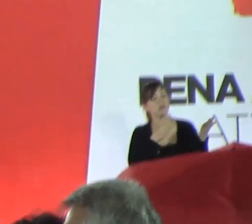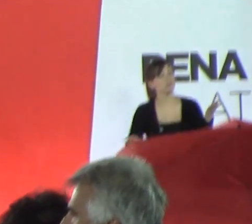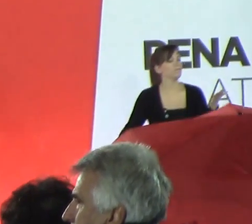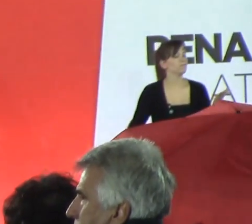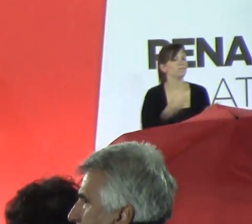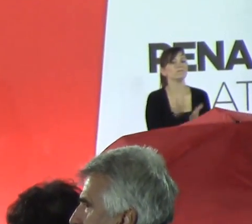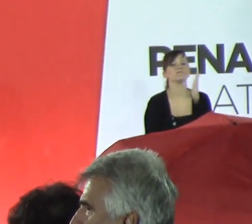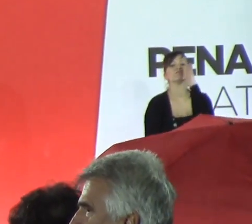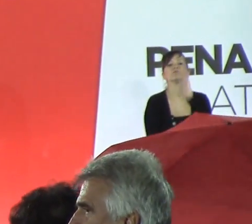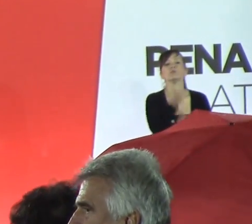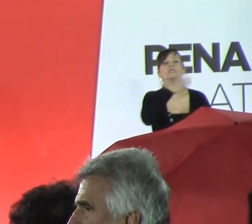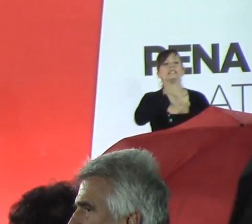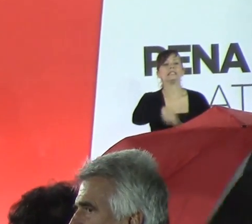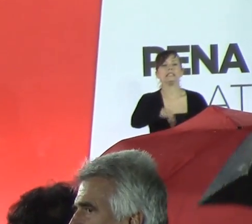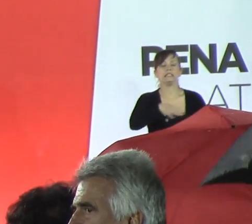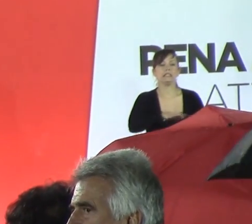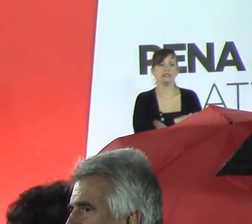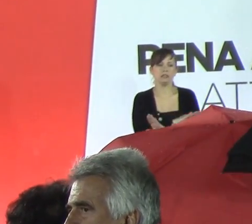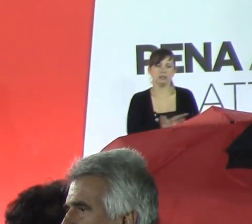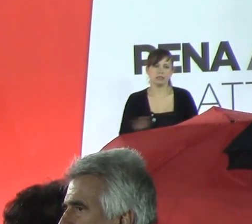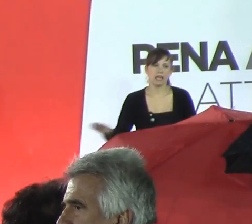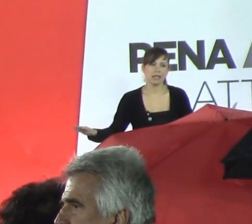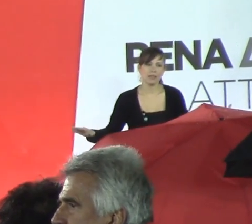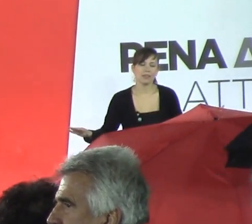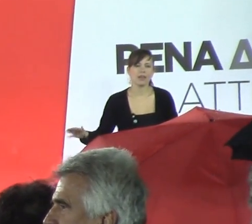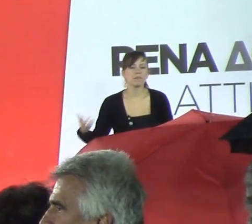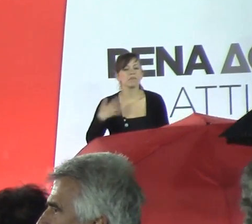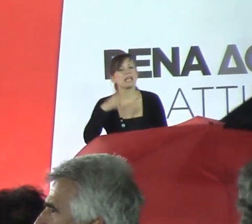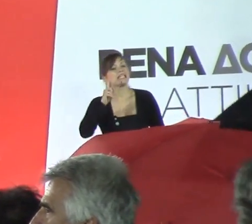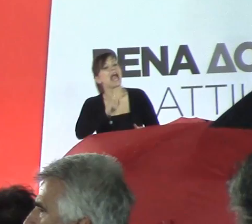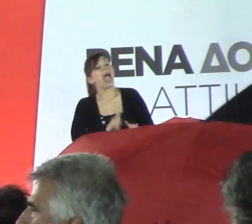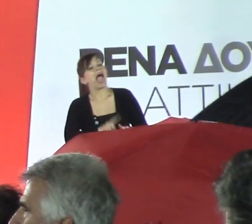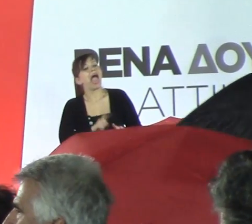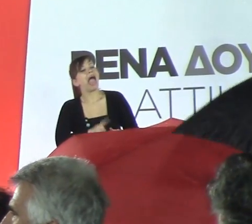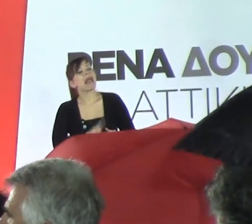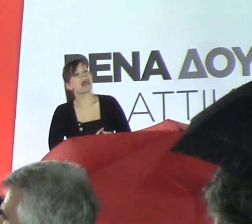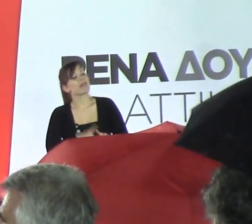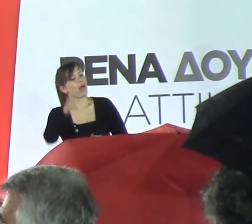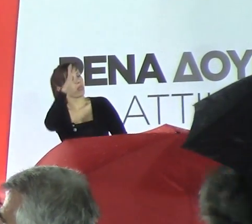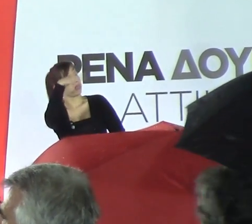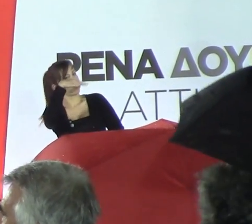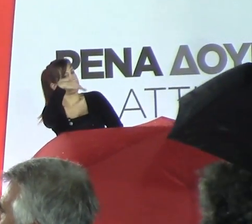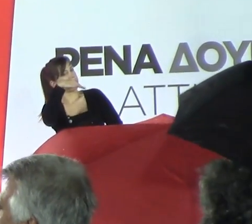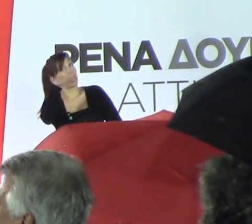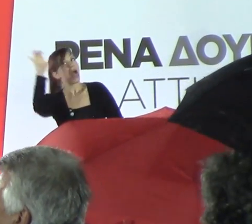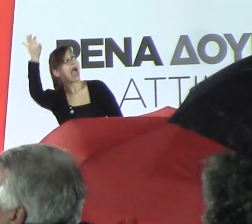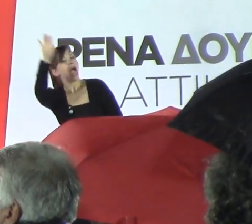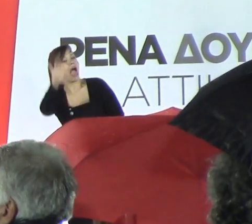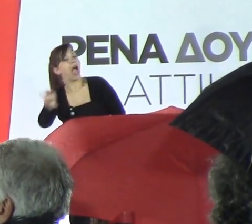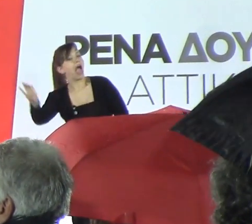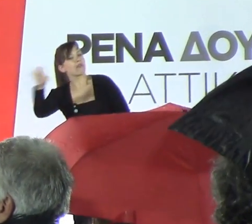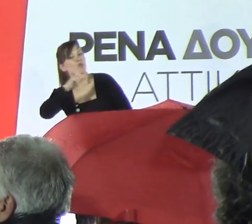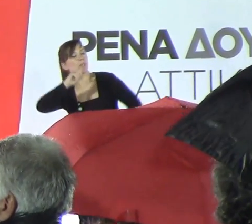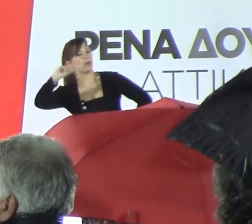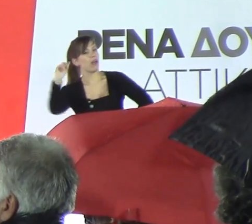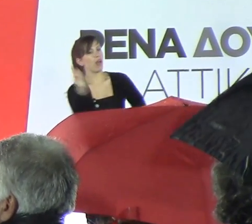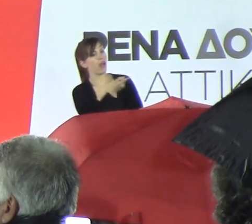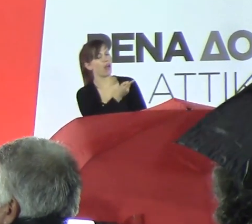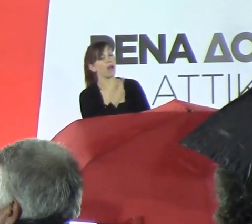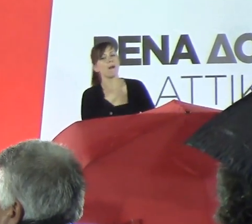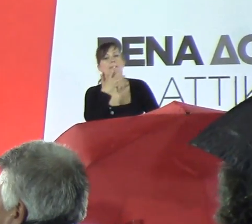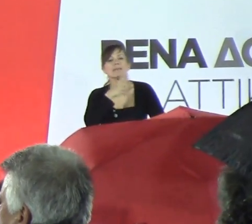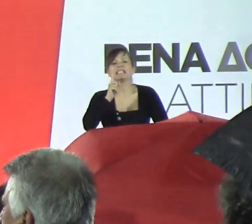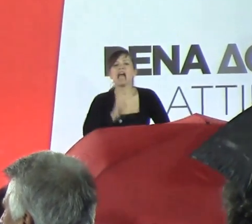Ελλάδα της υποτέλειας που δεν έχει φωνή στην Ευρώπη, η Ελλάδα που ξέρει μόνο να σκύβει